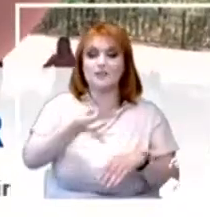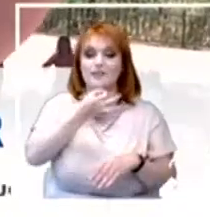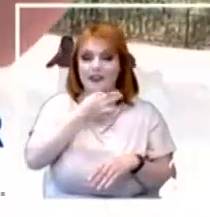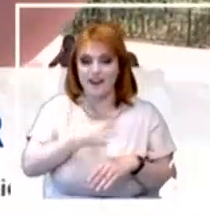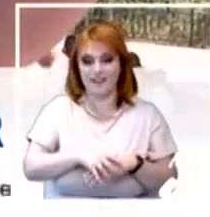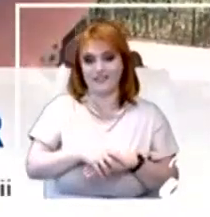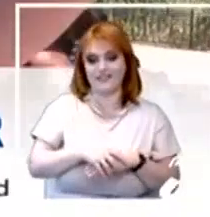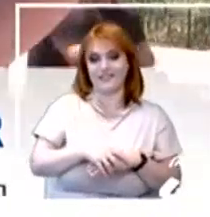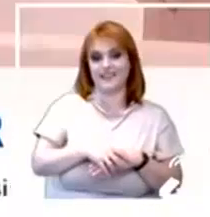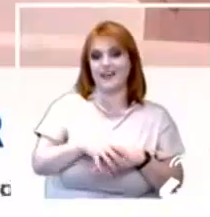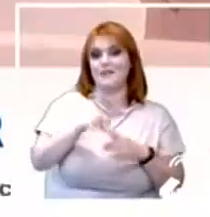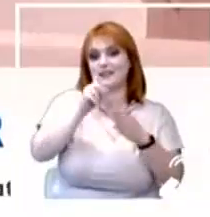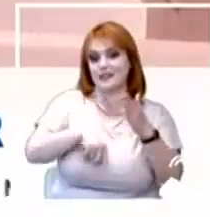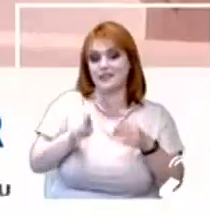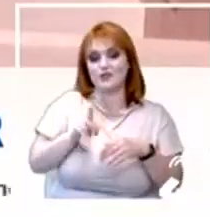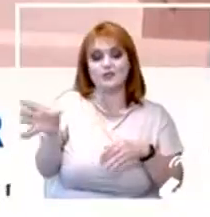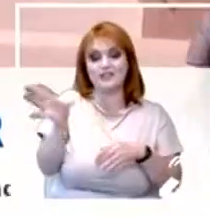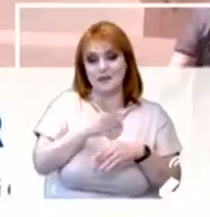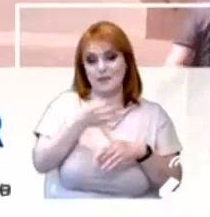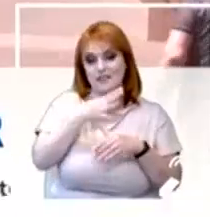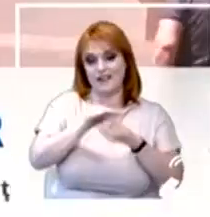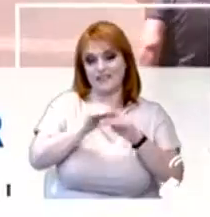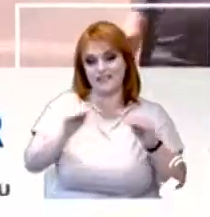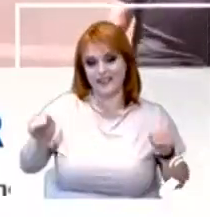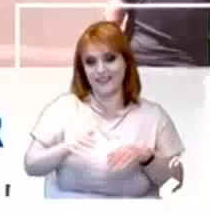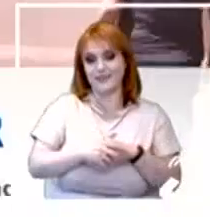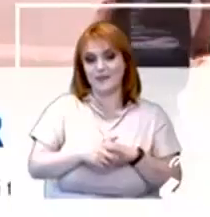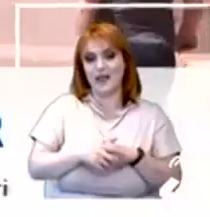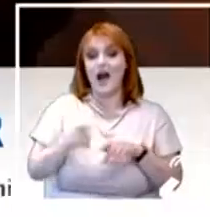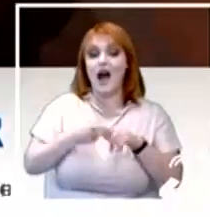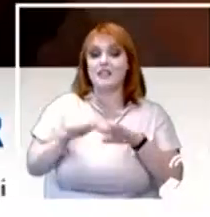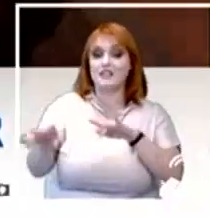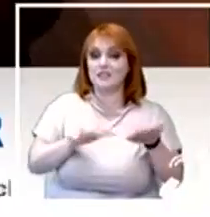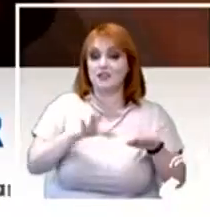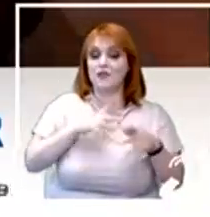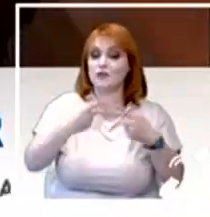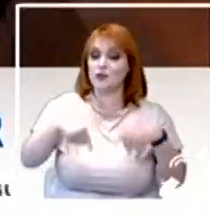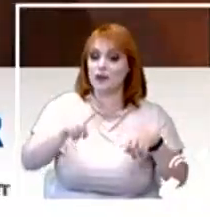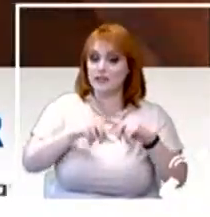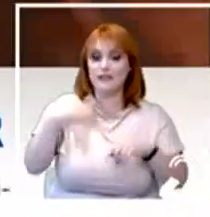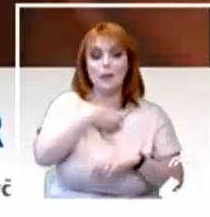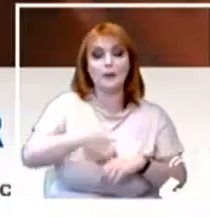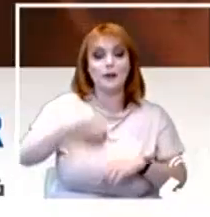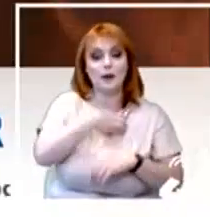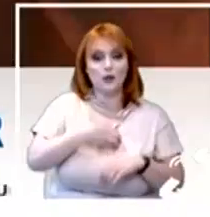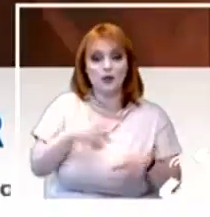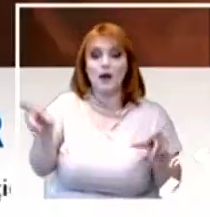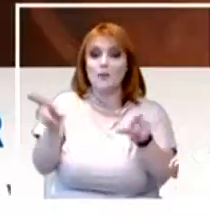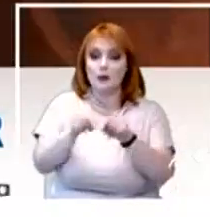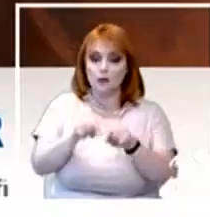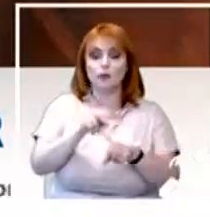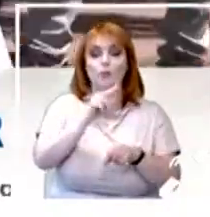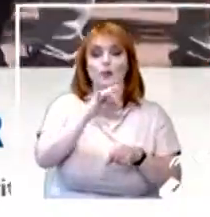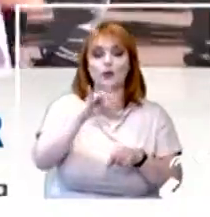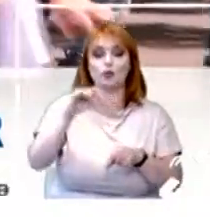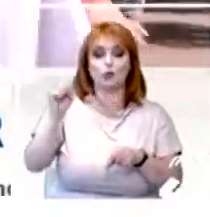că la toți îi place. Evenimentul a fost organizat de Primăria Municipiului Chișinău în colaborare cu pretura sectorului centru.